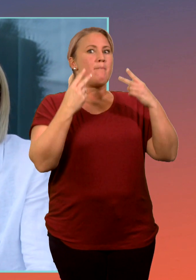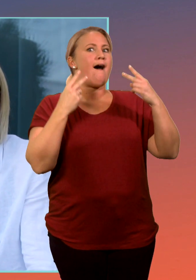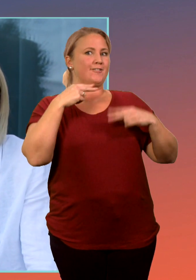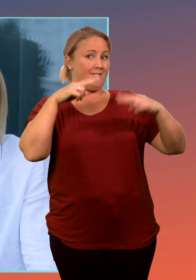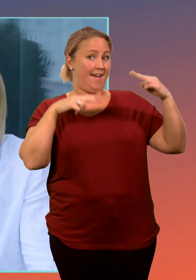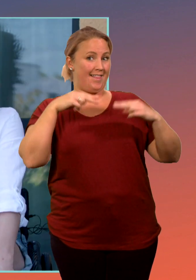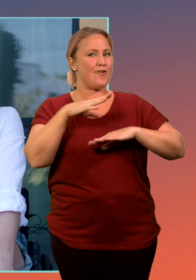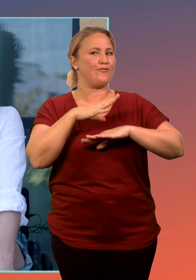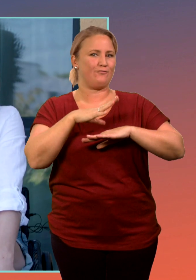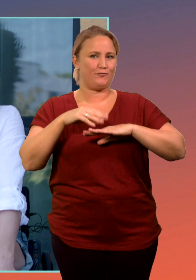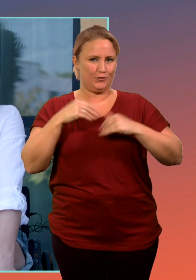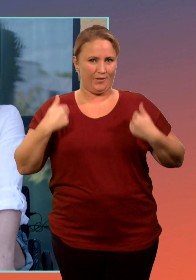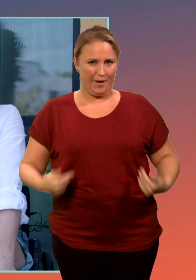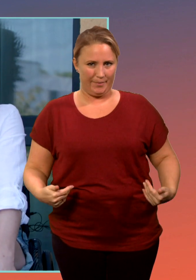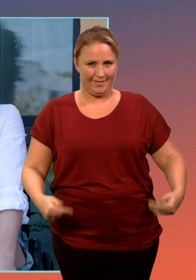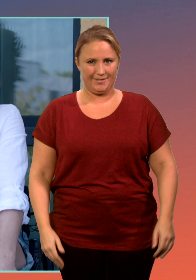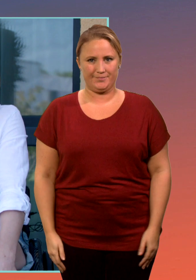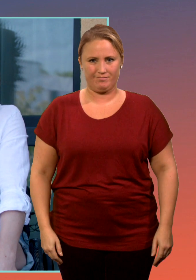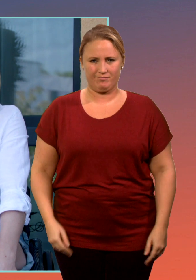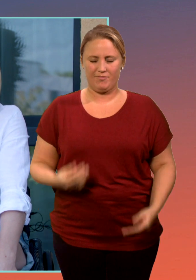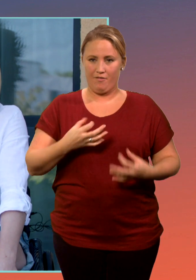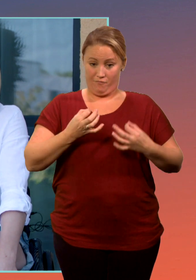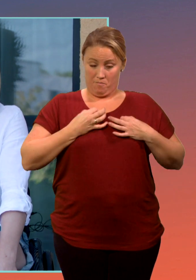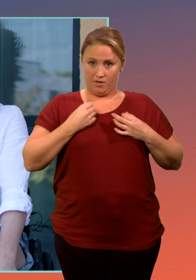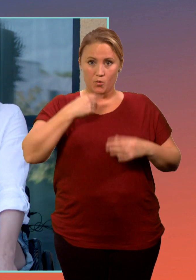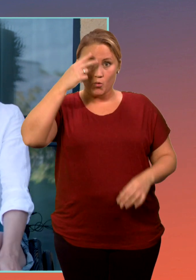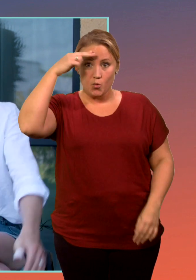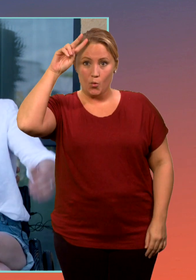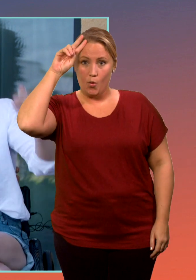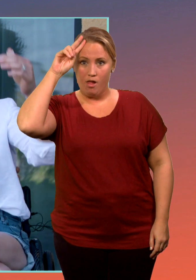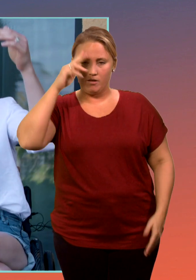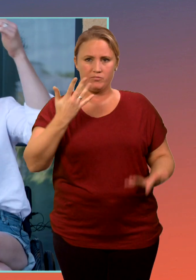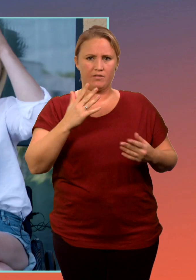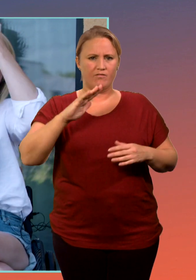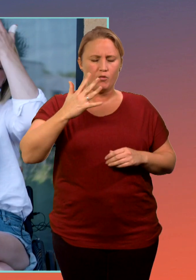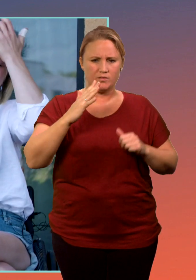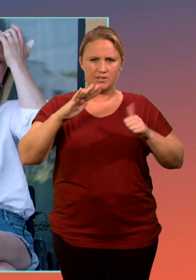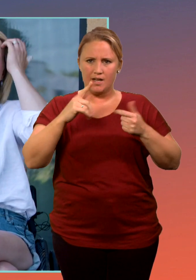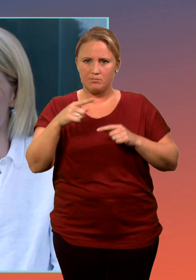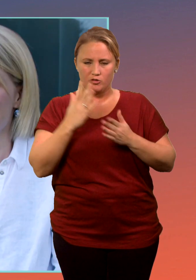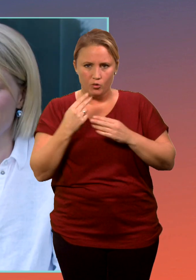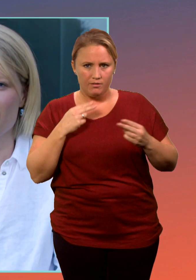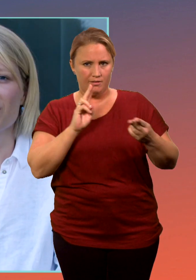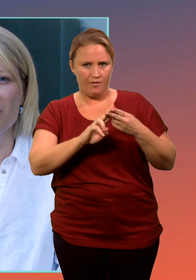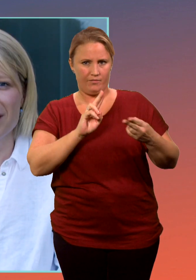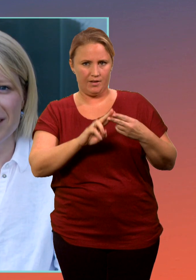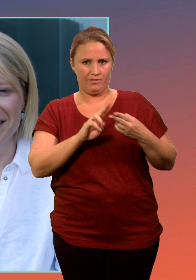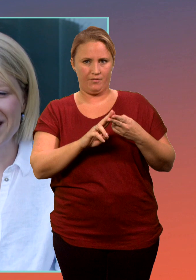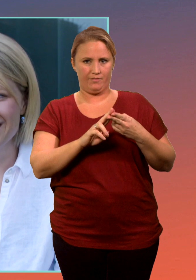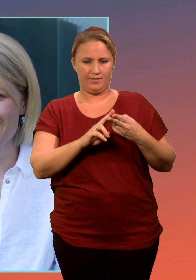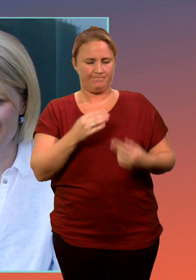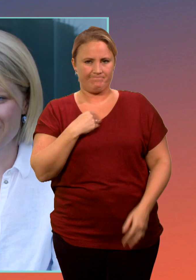Physiotherapie kennengelernt. Dann fand ich halt einfach irgendwie am coolsten, dass wir uns das 5., 6. Mal irgendwo getroffen haben. Und ich habe gesagt,